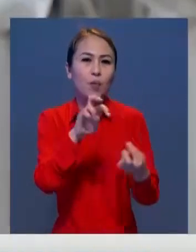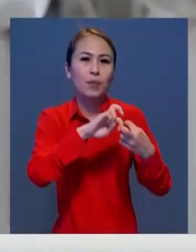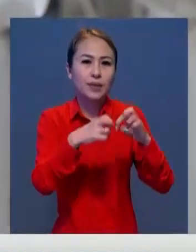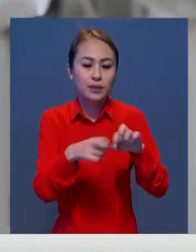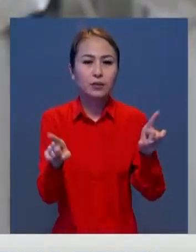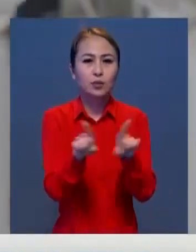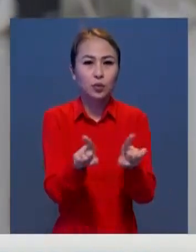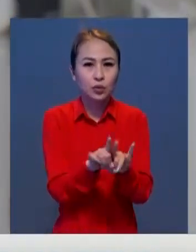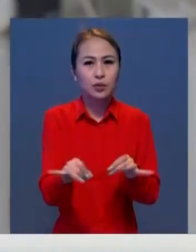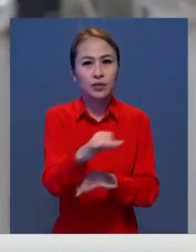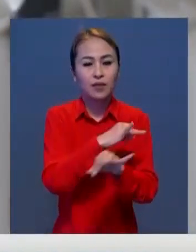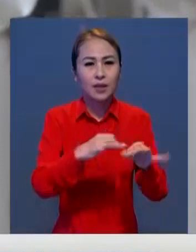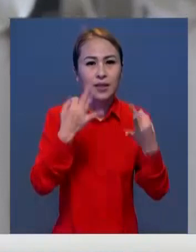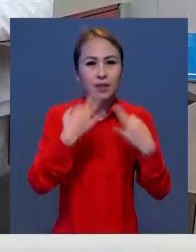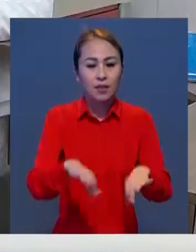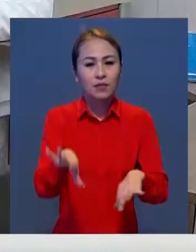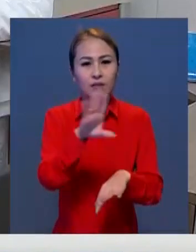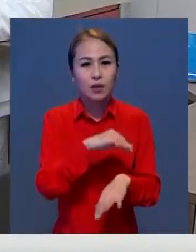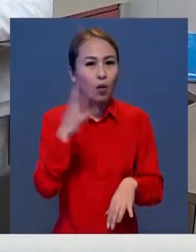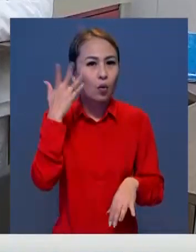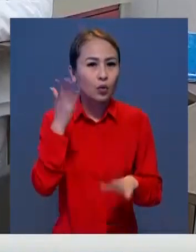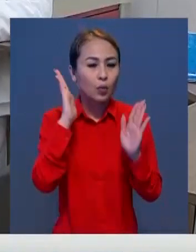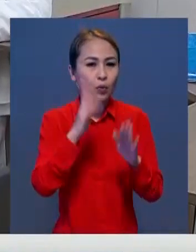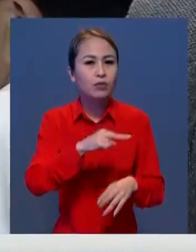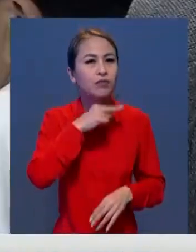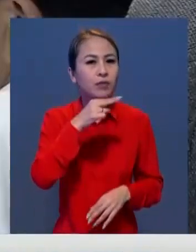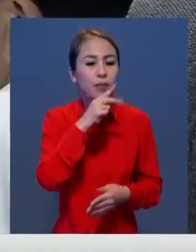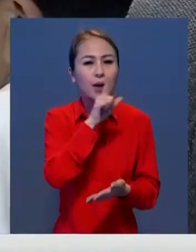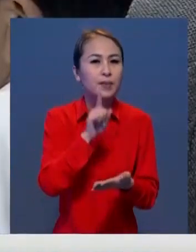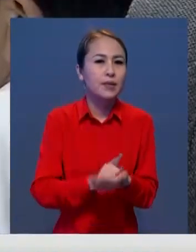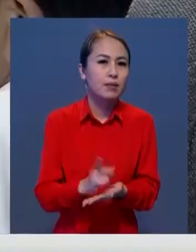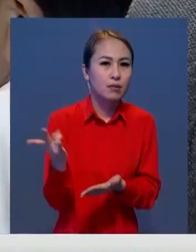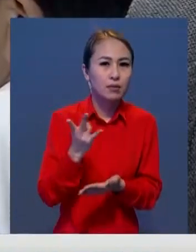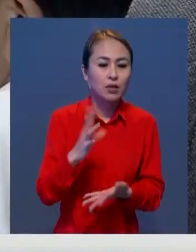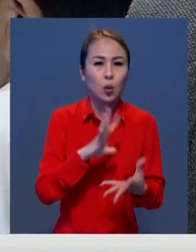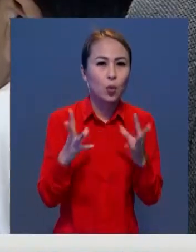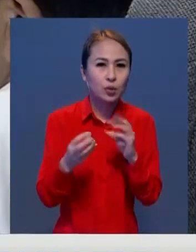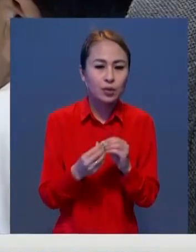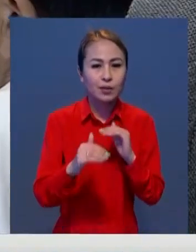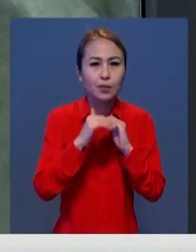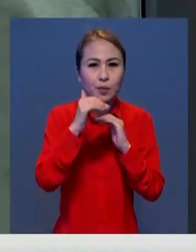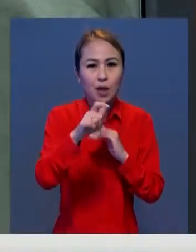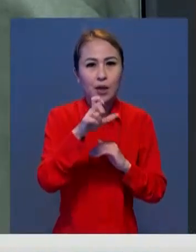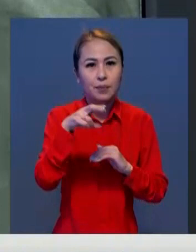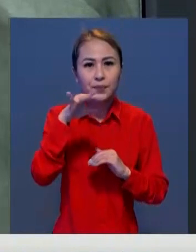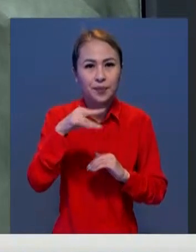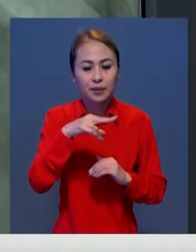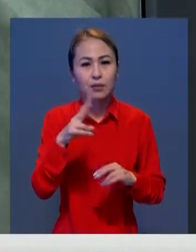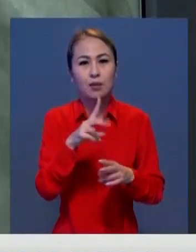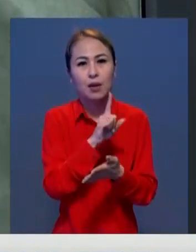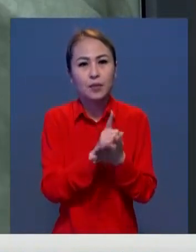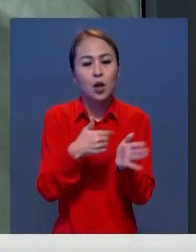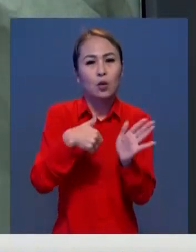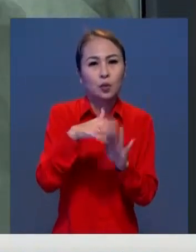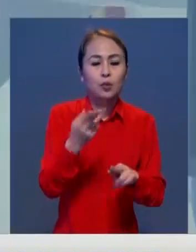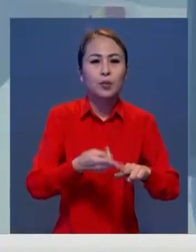тоқталды. Осыған орай ерікті түрде жүргізілетін процеске мұқият болу міндеттелді. Соның қорытындысында елдегі эпид жағдай жақсаруы тиіс.